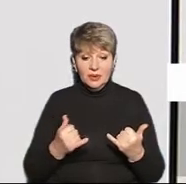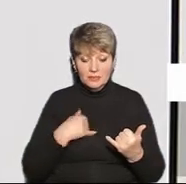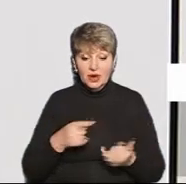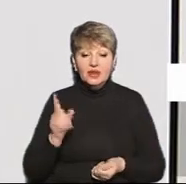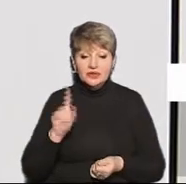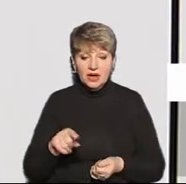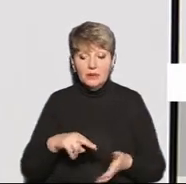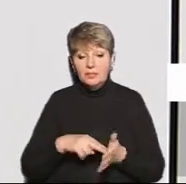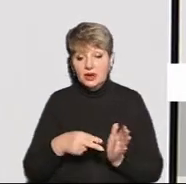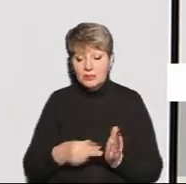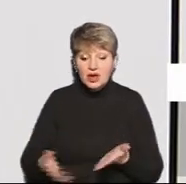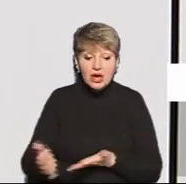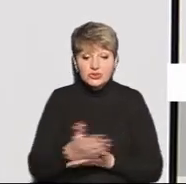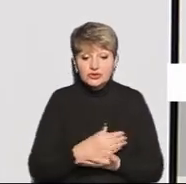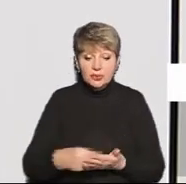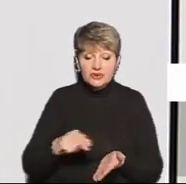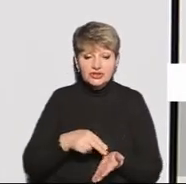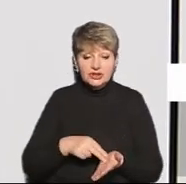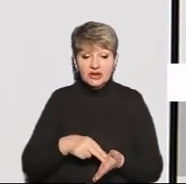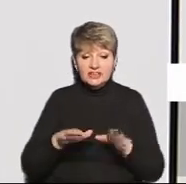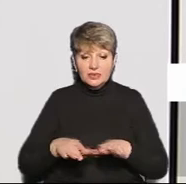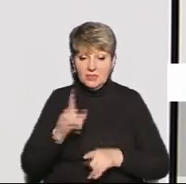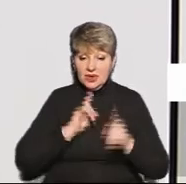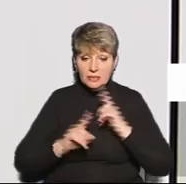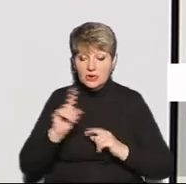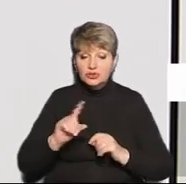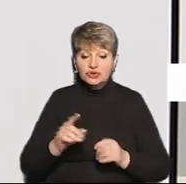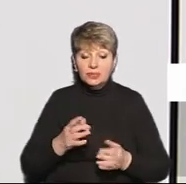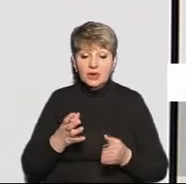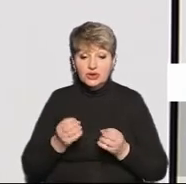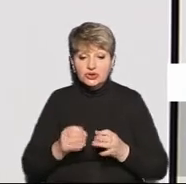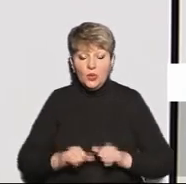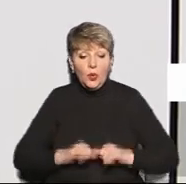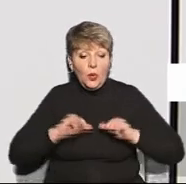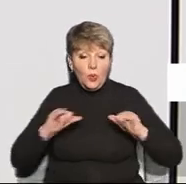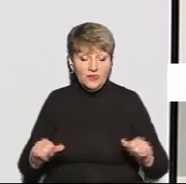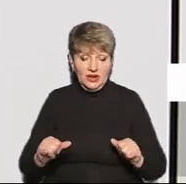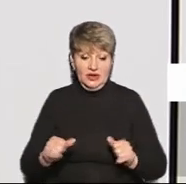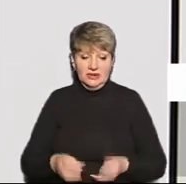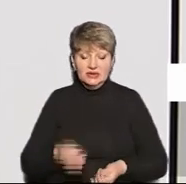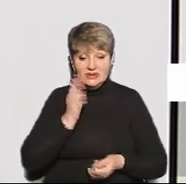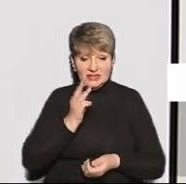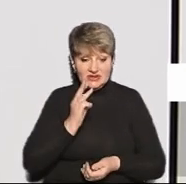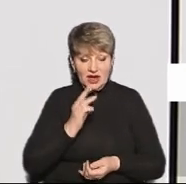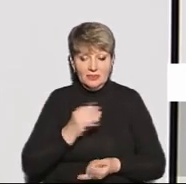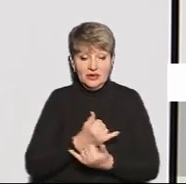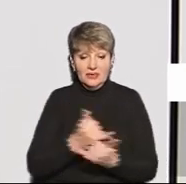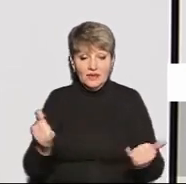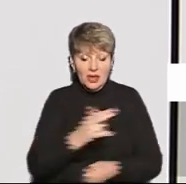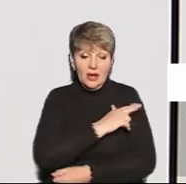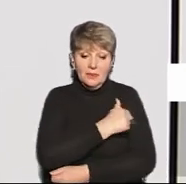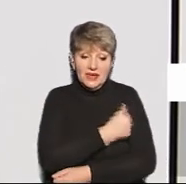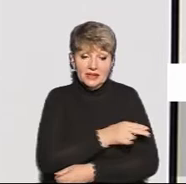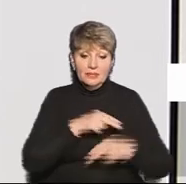також плануємо зібрати найближчим часом сесію Черкаської міської ради, щоб спрямувати ще більше фінансування саме на гарантії, на зарплати медичних працівників,